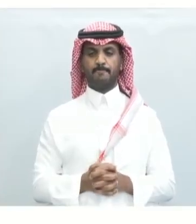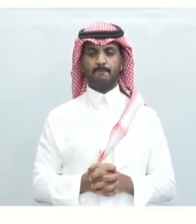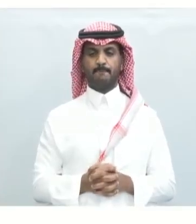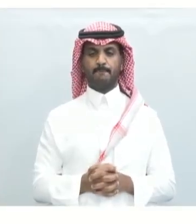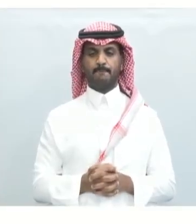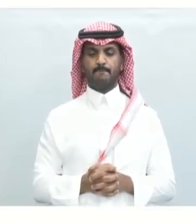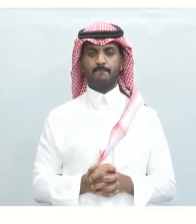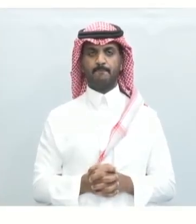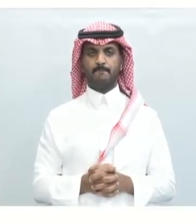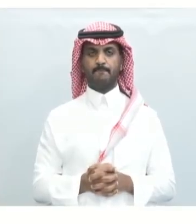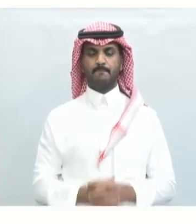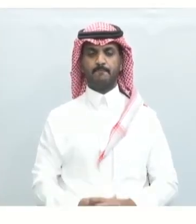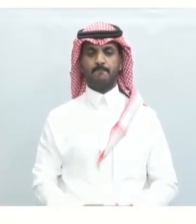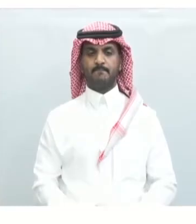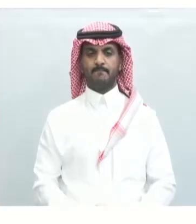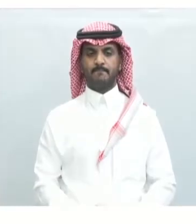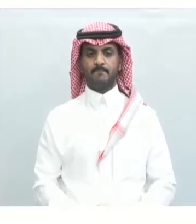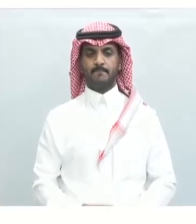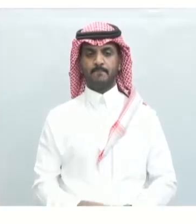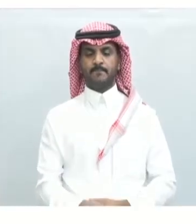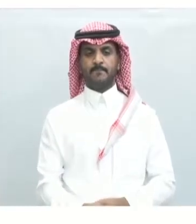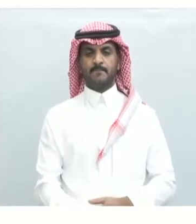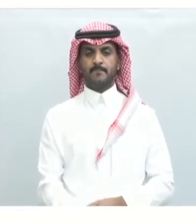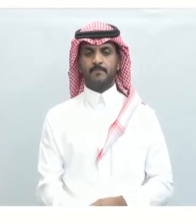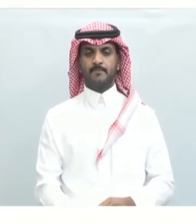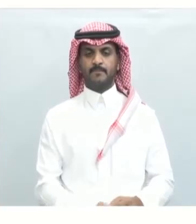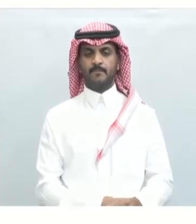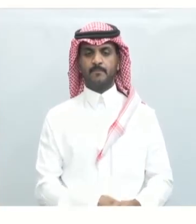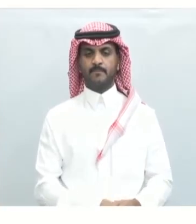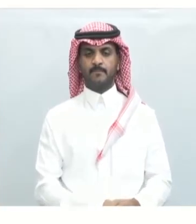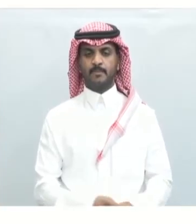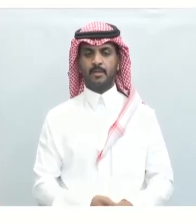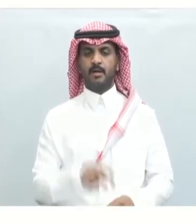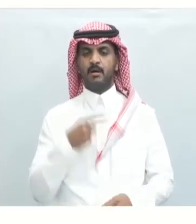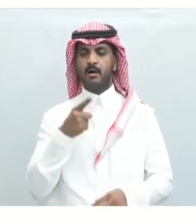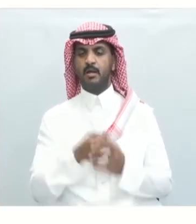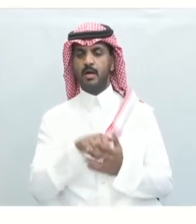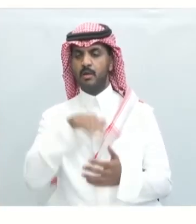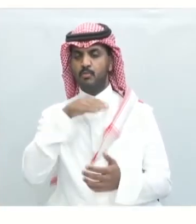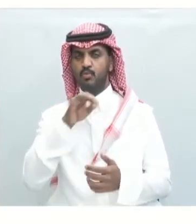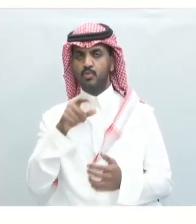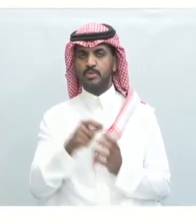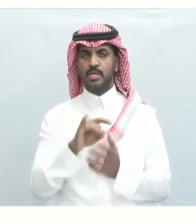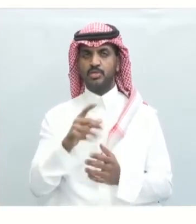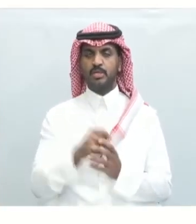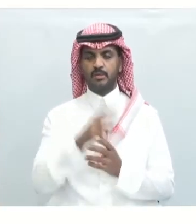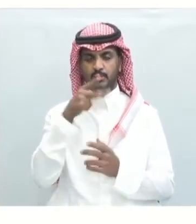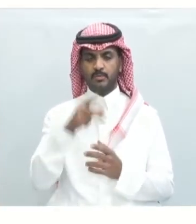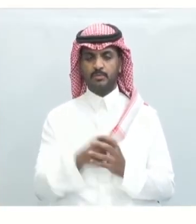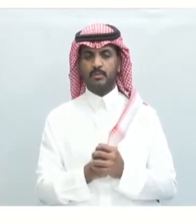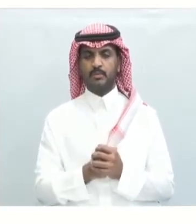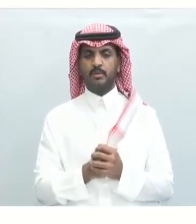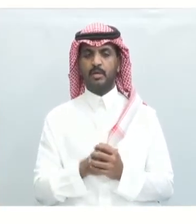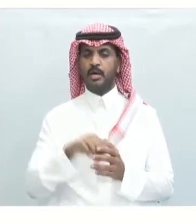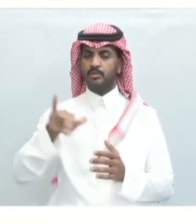نريد اجابه سريعه لهذا السؤال السؤال قال ابو مسعود الاشعري رضي الله عنه